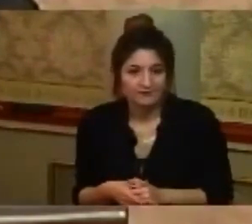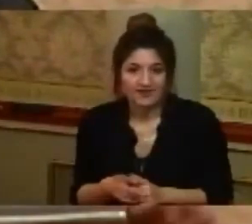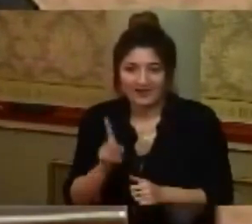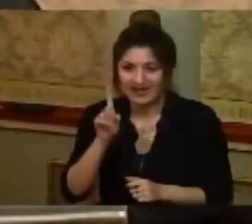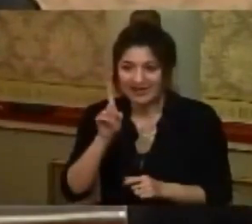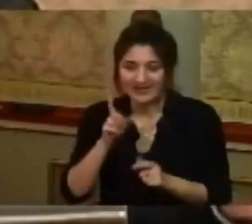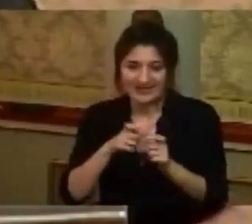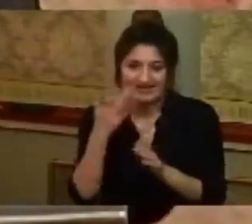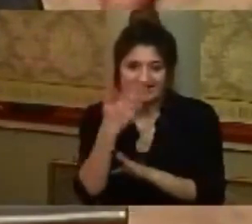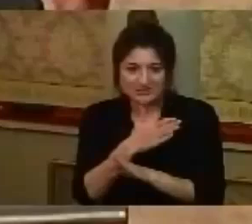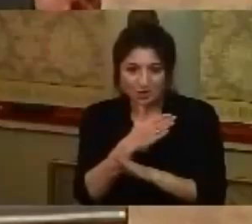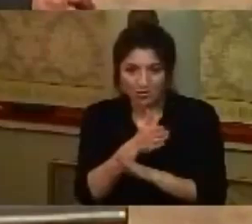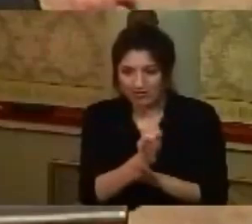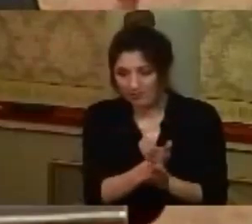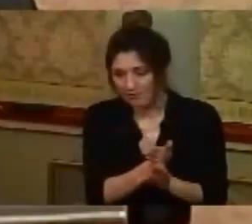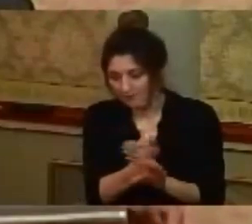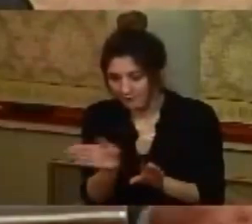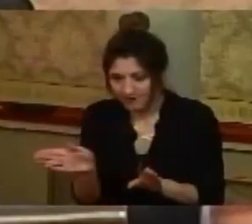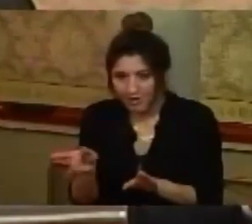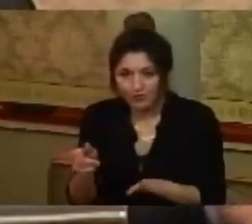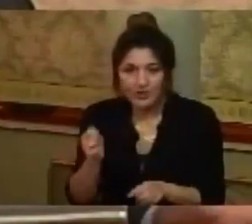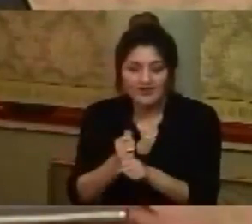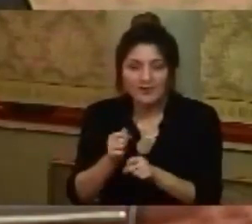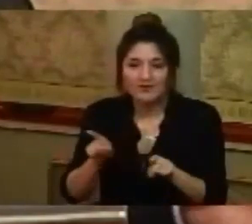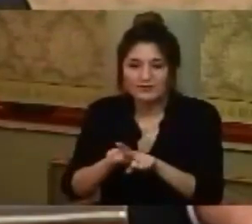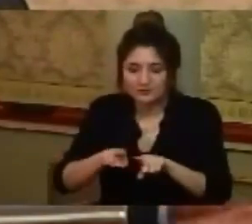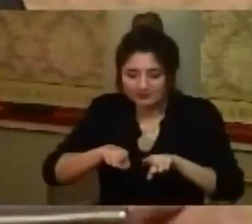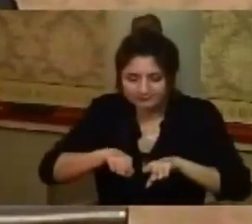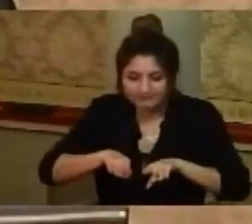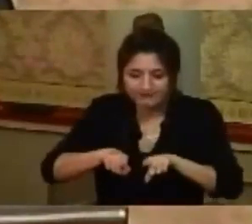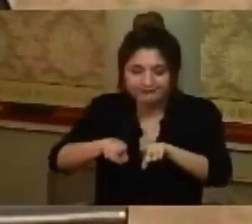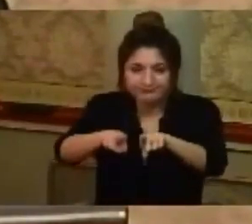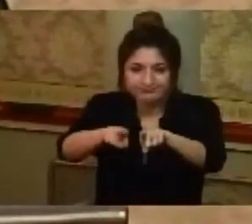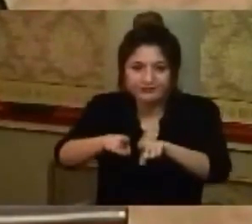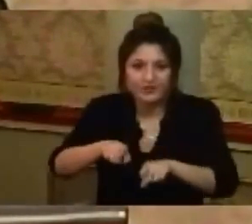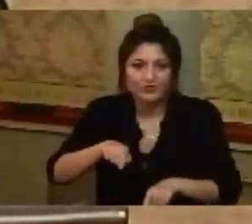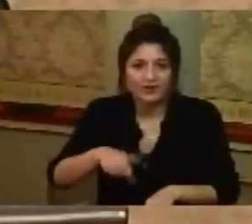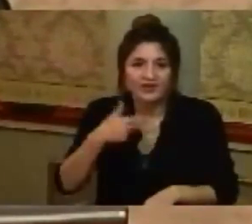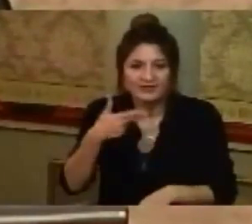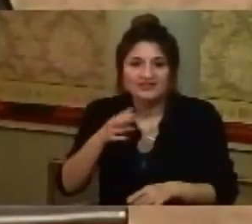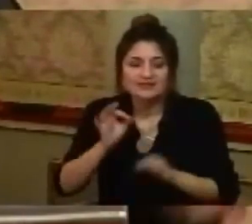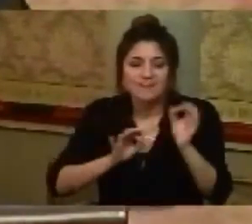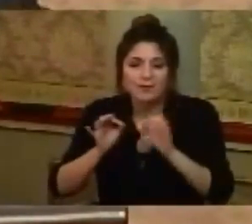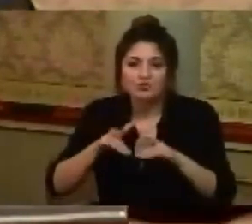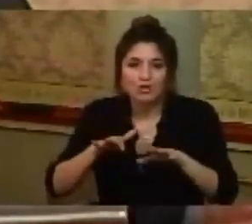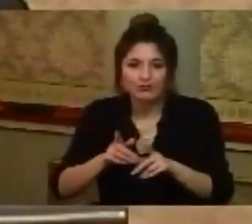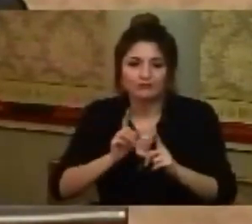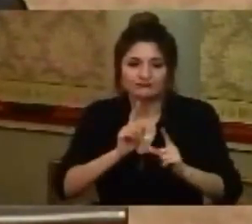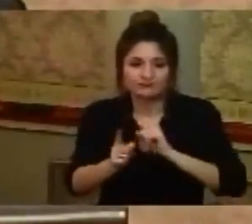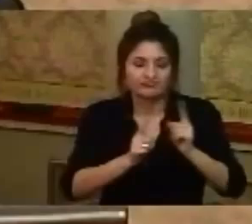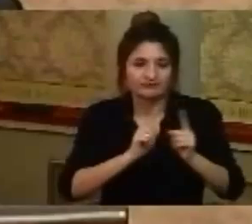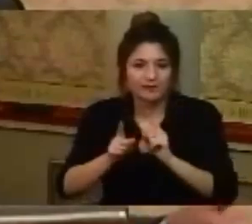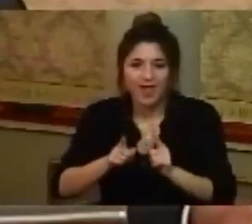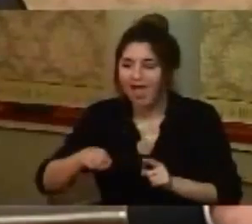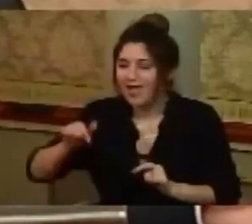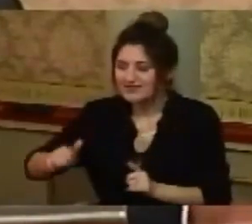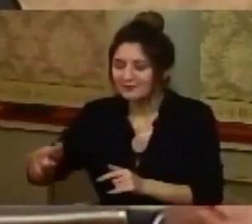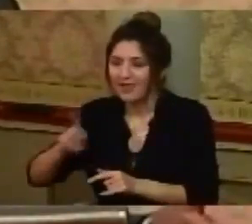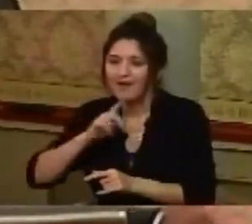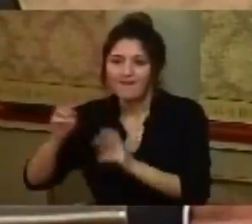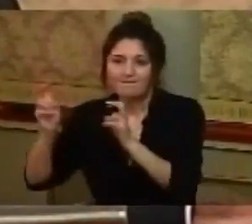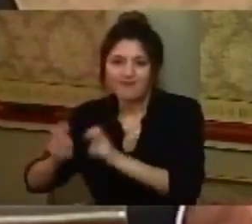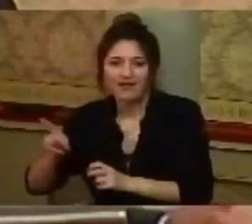istoka, pored Slavonske, napravili smo paralelnu skoro cestu gdje 30% danas automobila ulazi. Rasteretili smo Slavonsku aveniju, je li